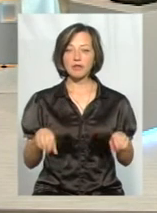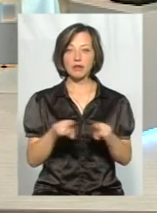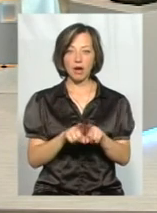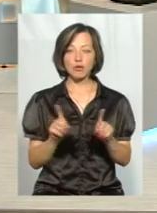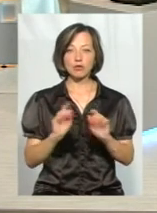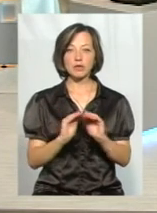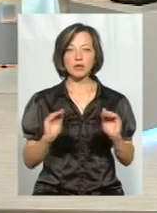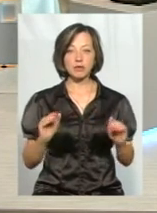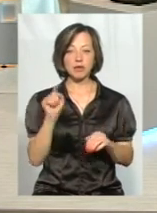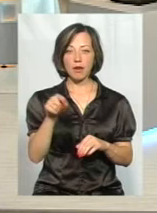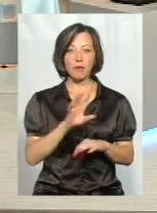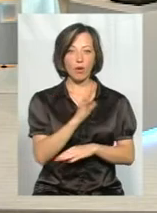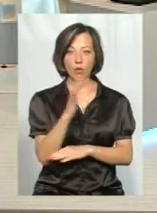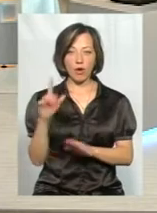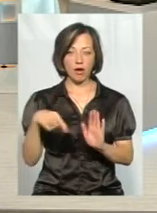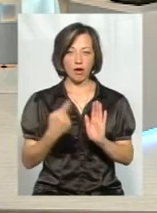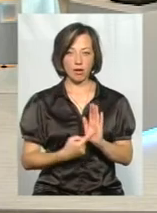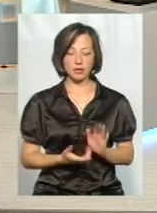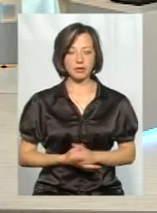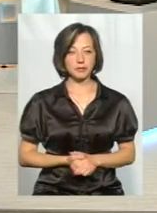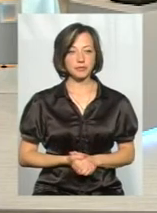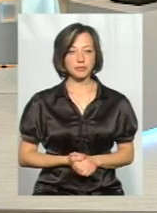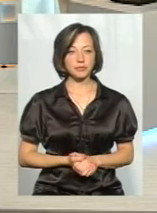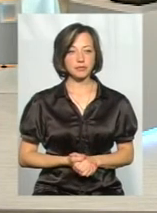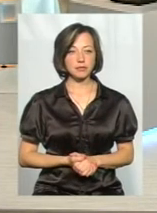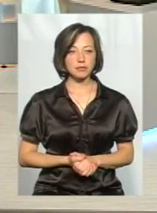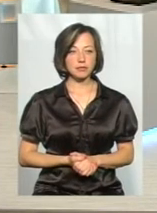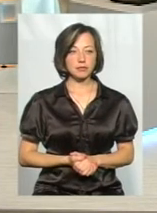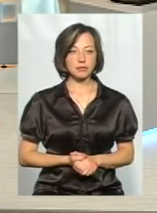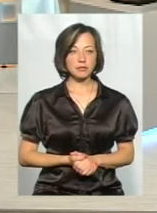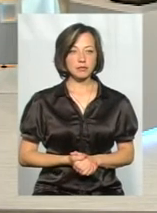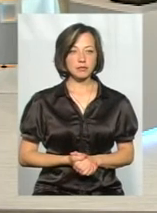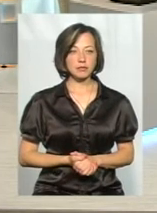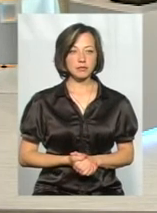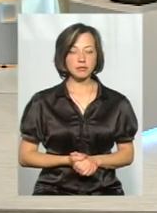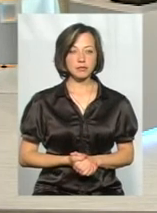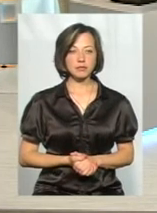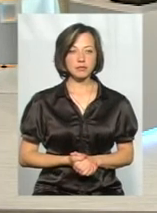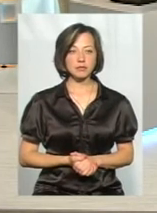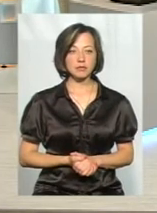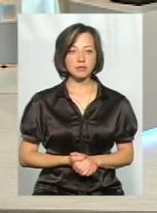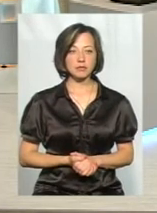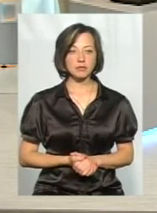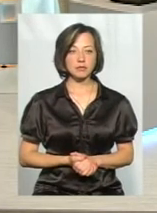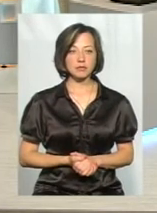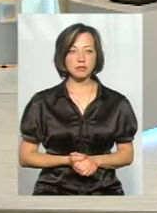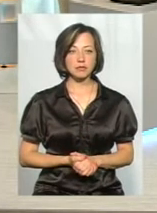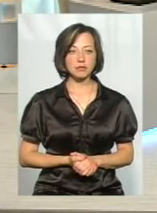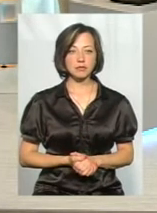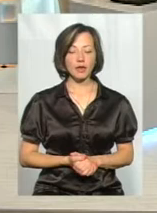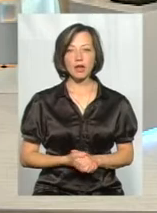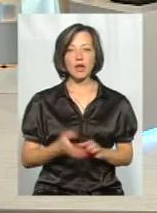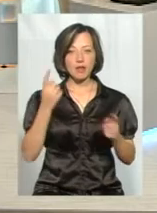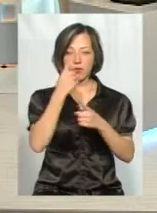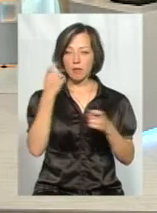щоб з дітьми там не гуляти. Таке в мене питання виникло. Дякуємо. Інформація не відповідає дійсності в